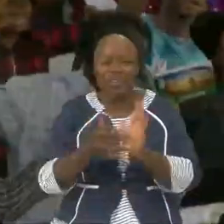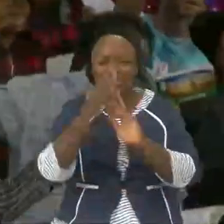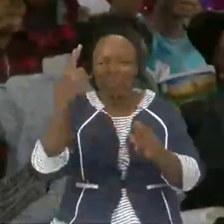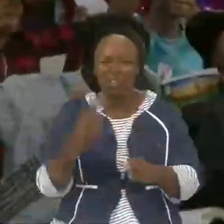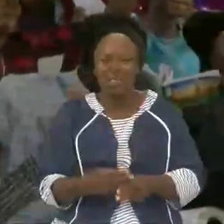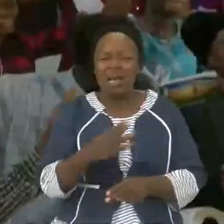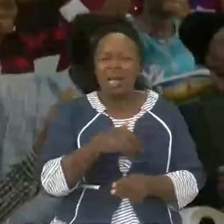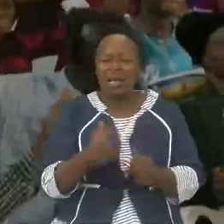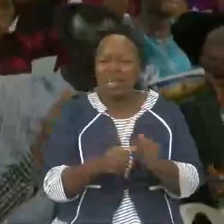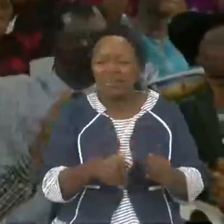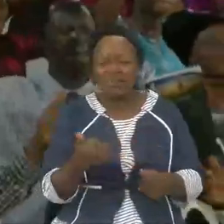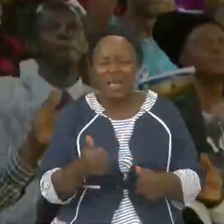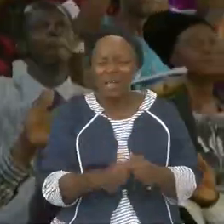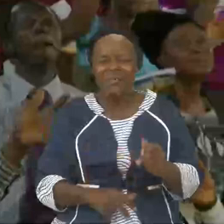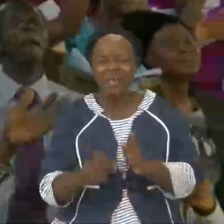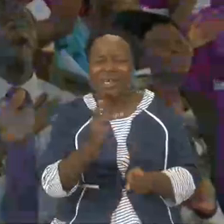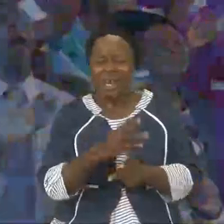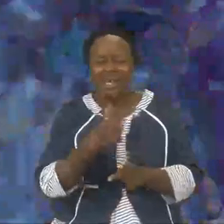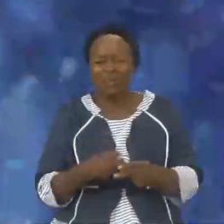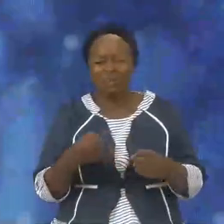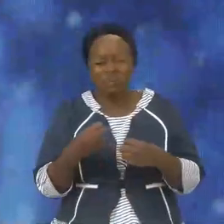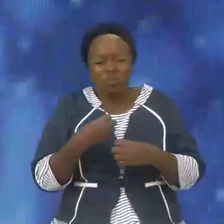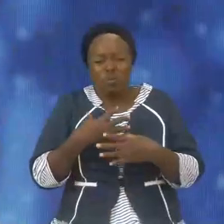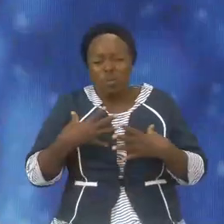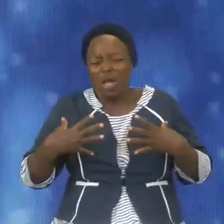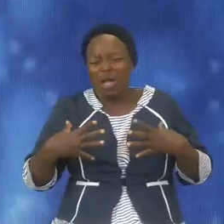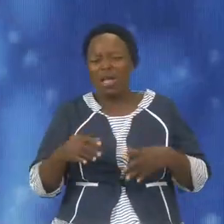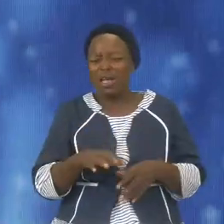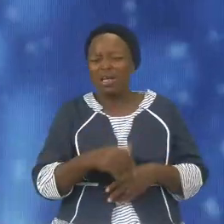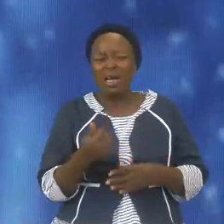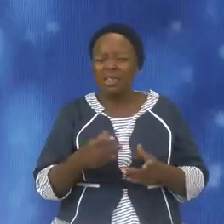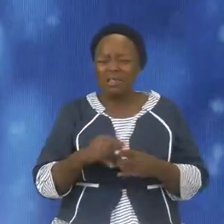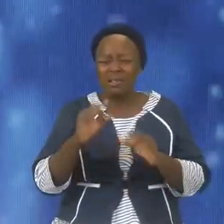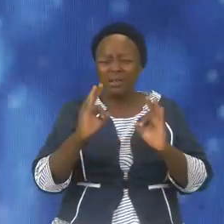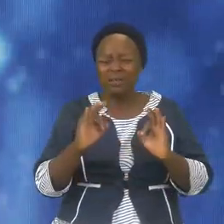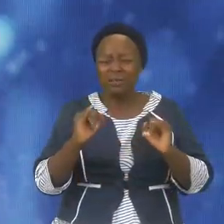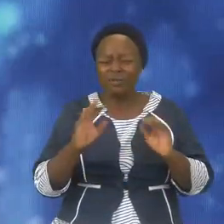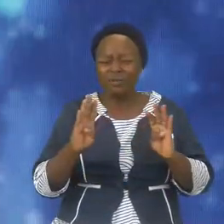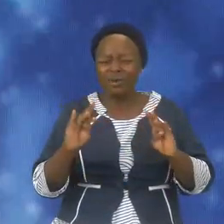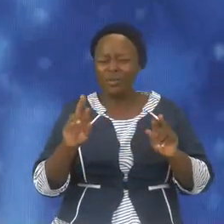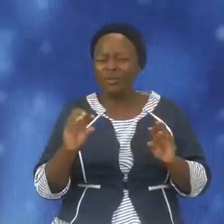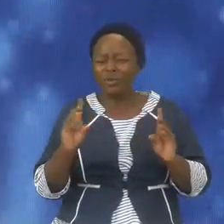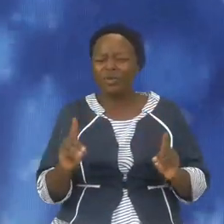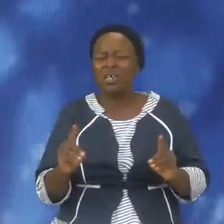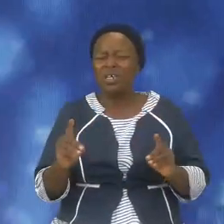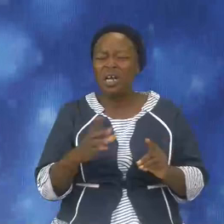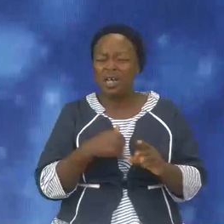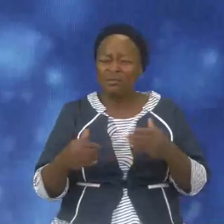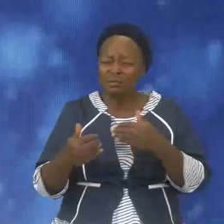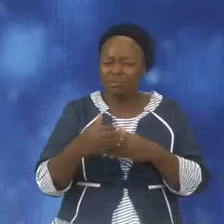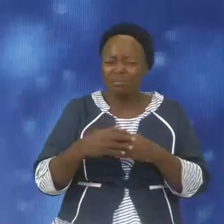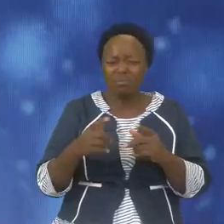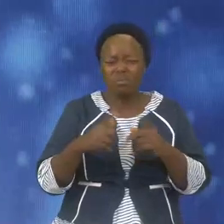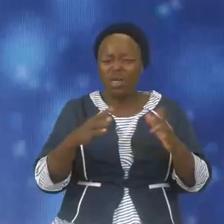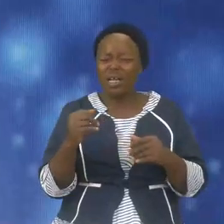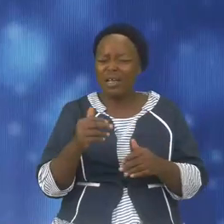nom de Jésus-Christ. Toute forme de tumeur, l'hernie, le fibrome, la bosse, quel